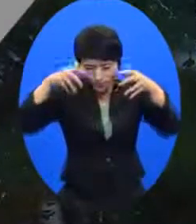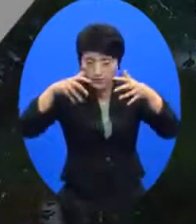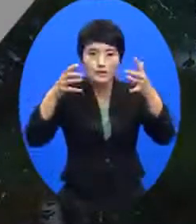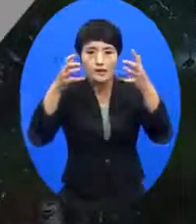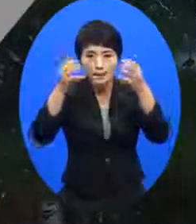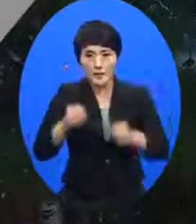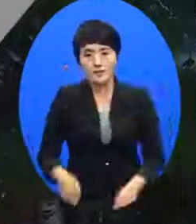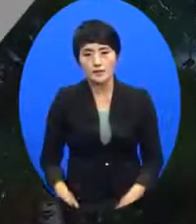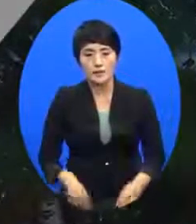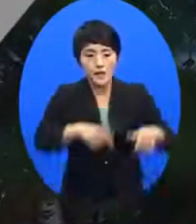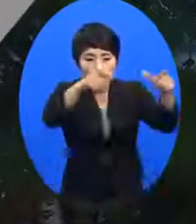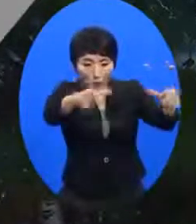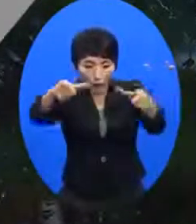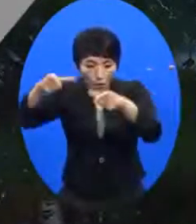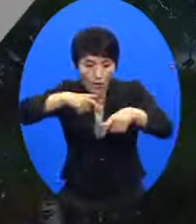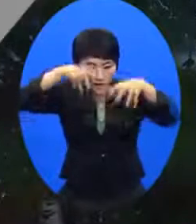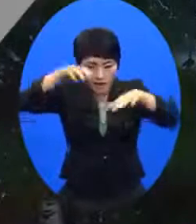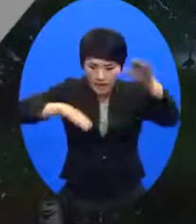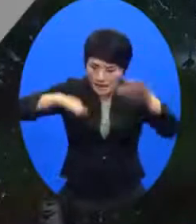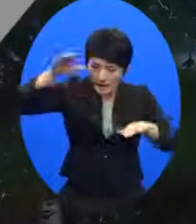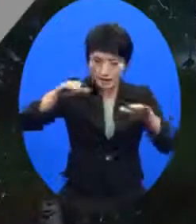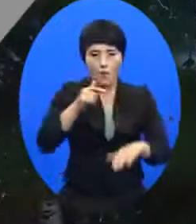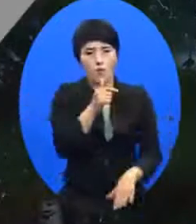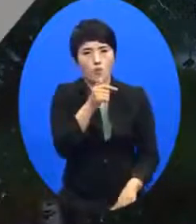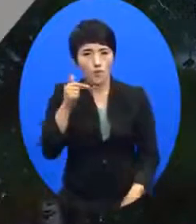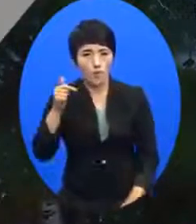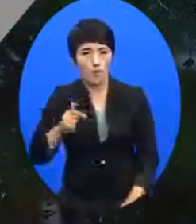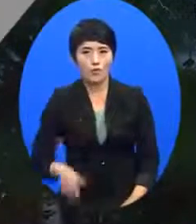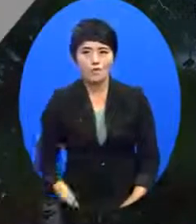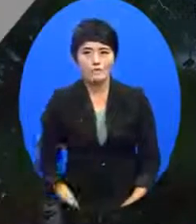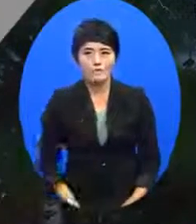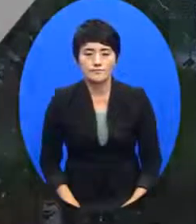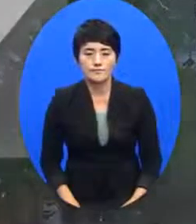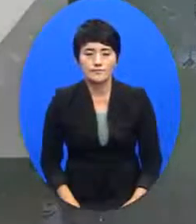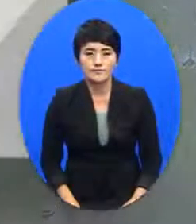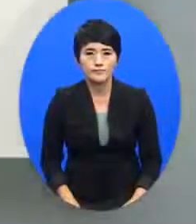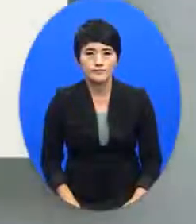때가 있겠는데요 지역적 편차는 클 것으로 전망됩니다